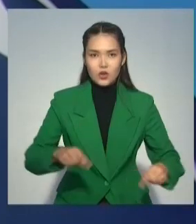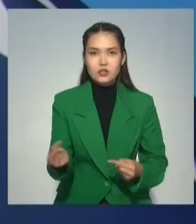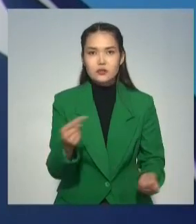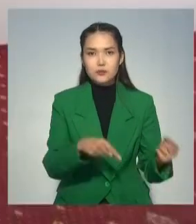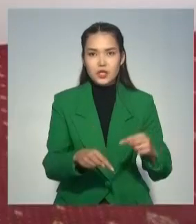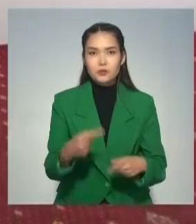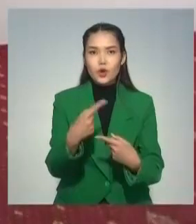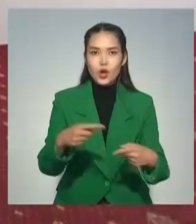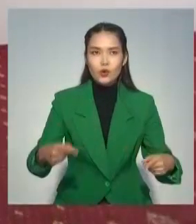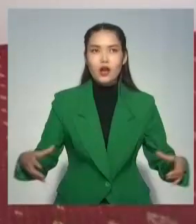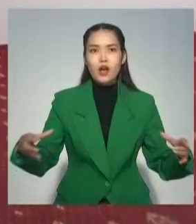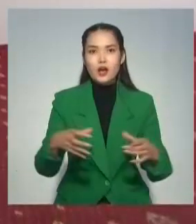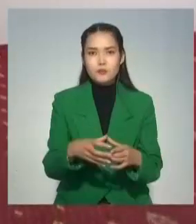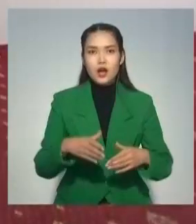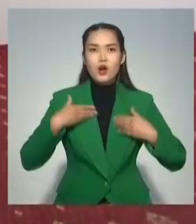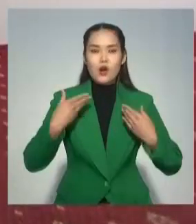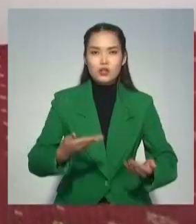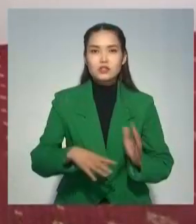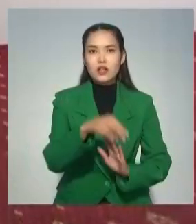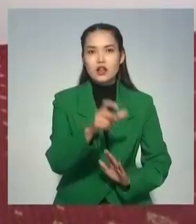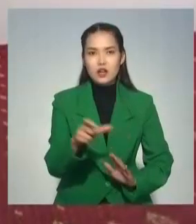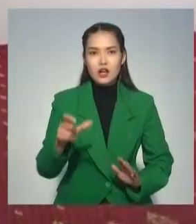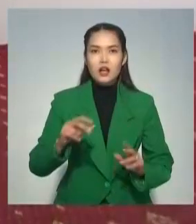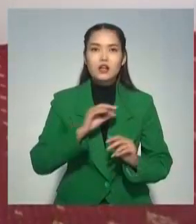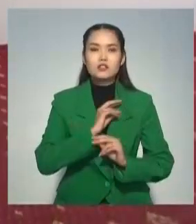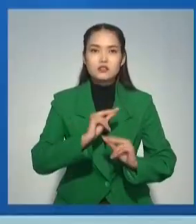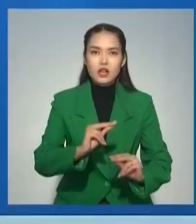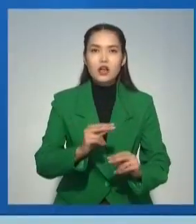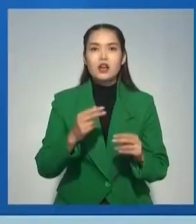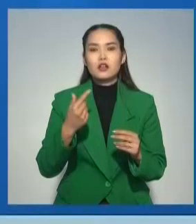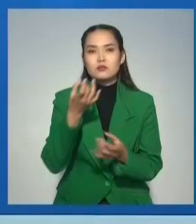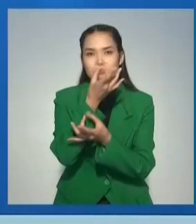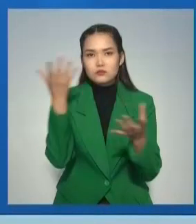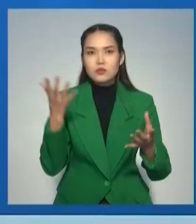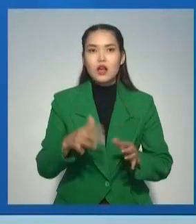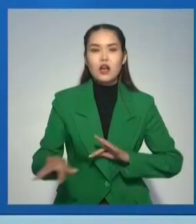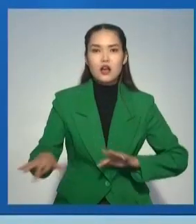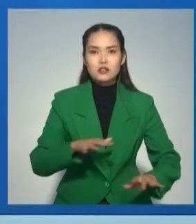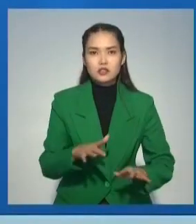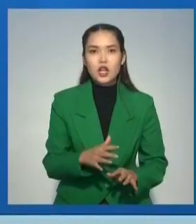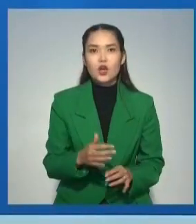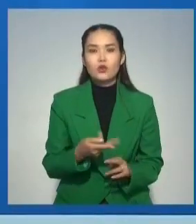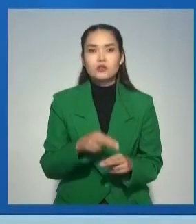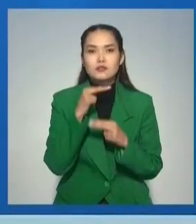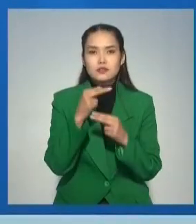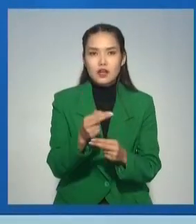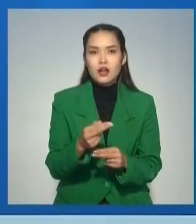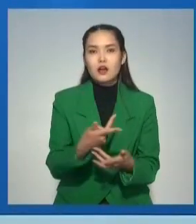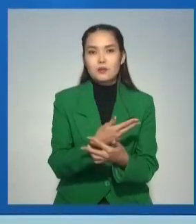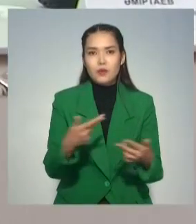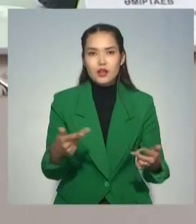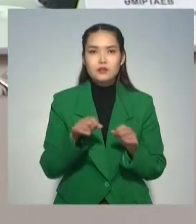және өзге партиялардың атынан ұсынылған кандидаттардың ар-намысына, қадір-қасиетіне және іскерлік беделіне нұқсан келтіретін